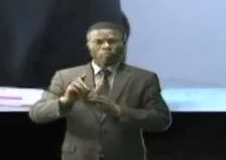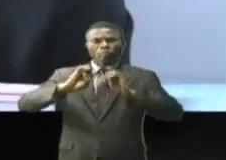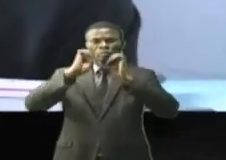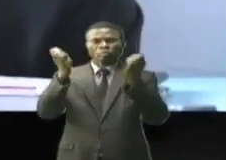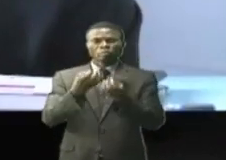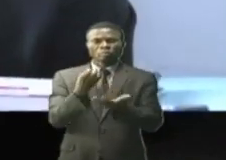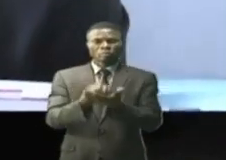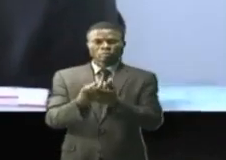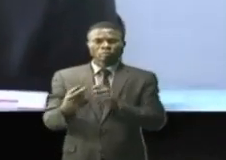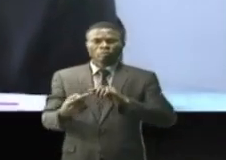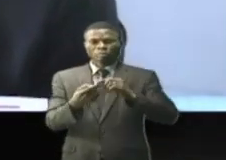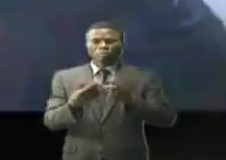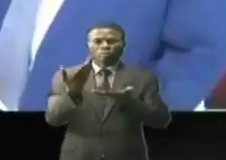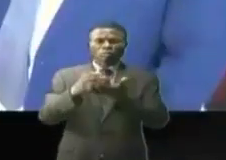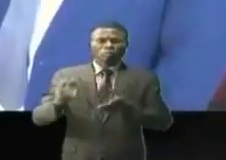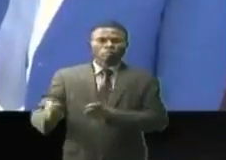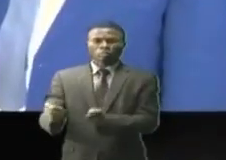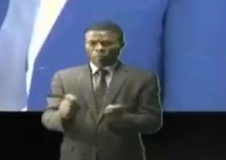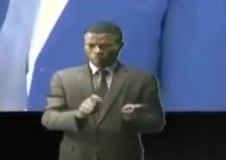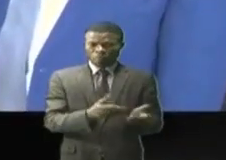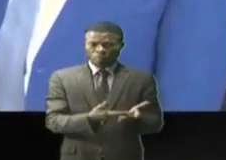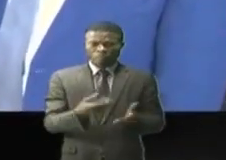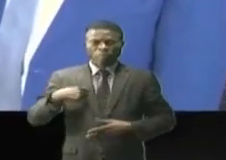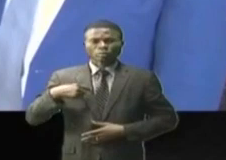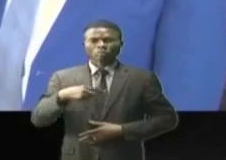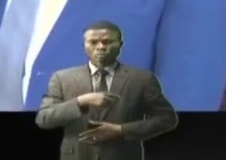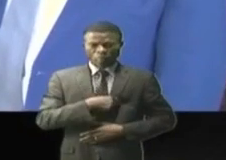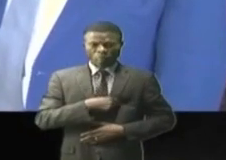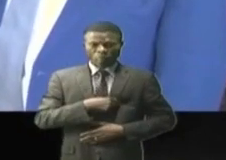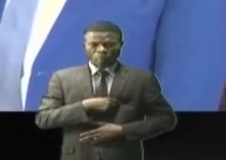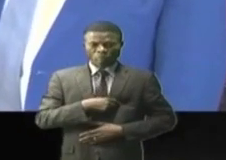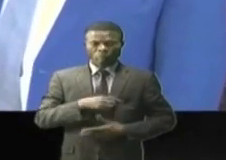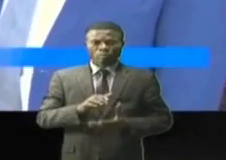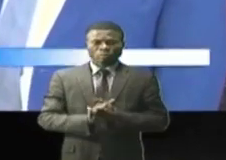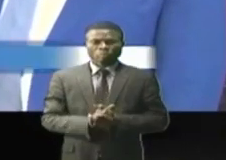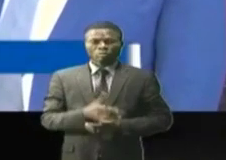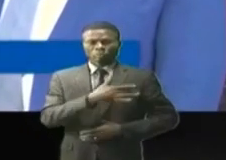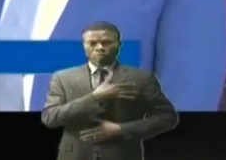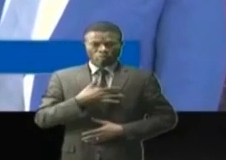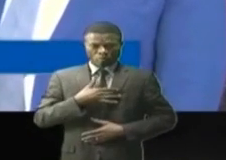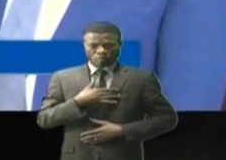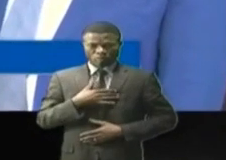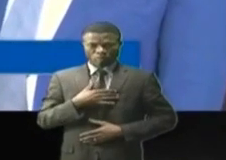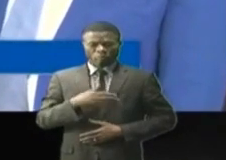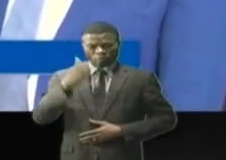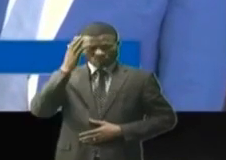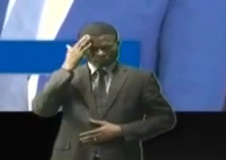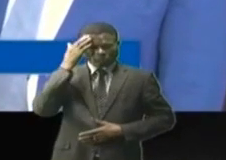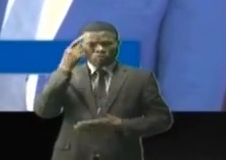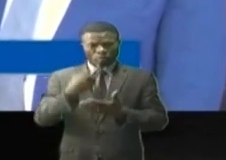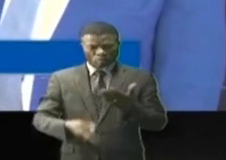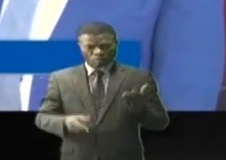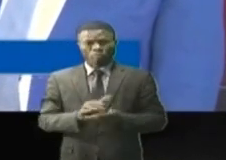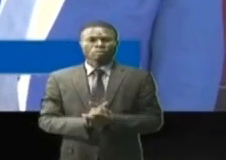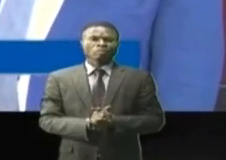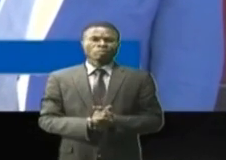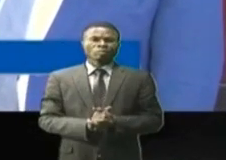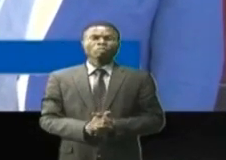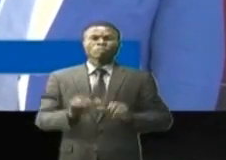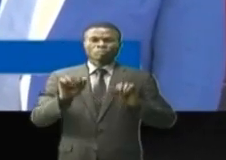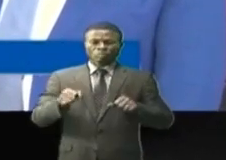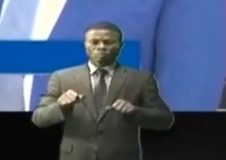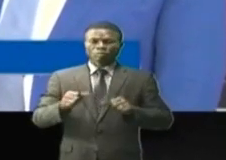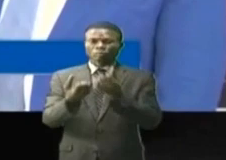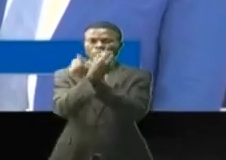spéciales dans l'ex-Grand Katanga. Pour nous, le Nord, nous pensons que pour pouvoir